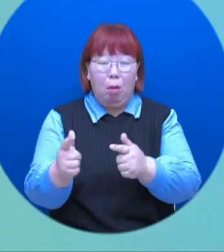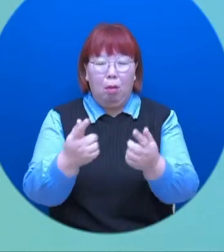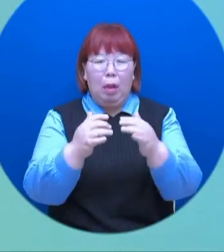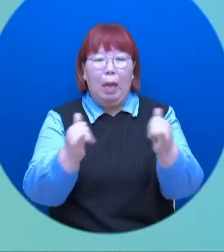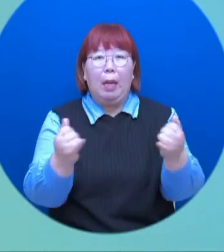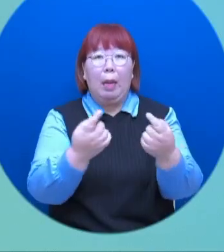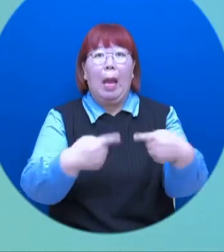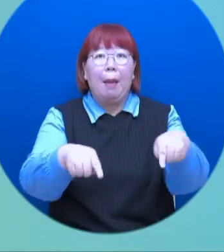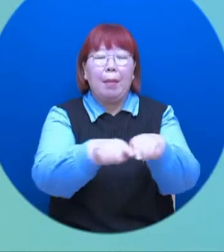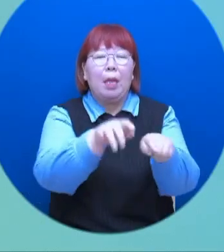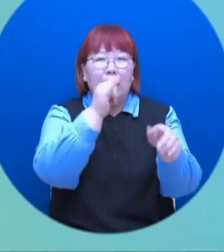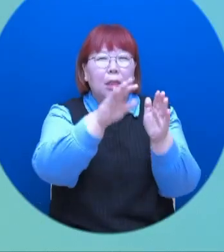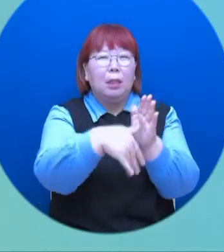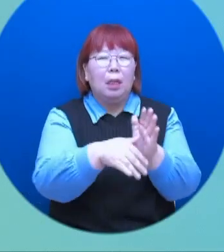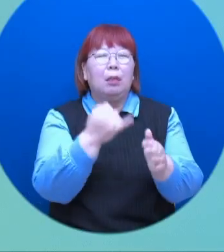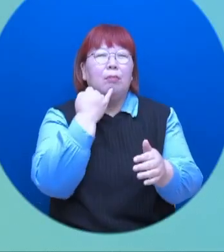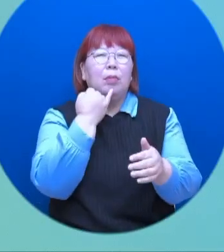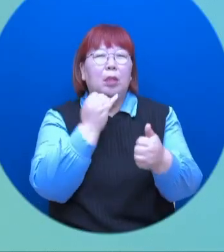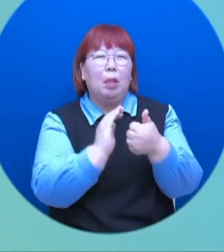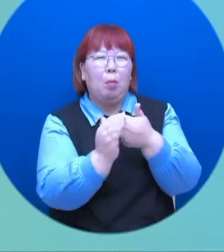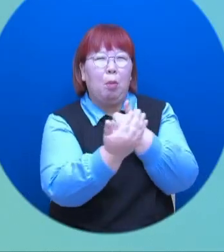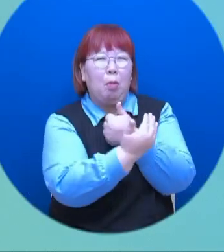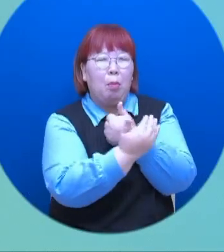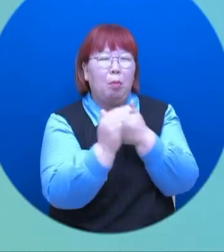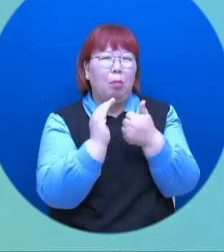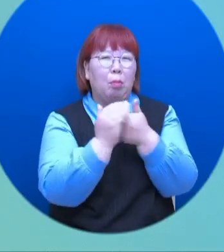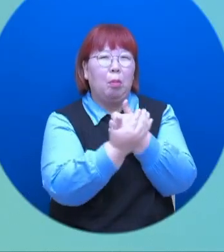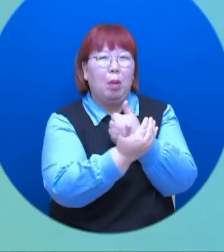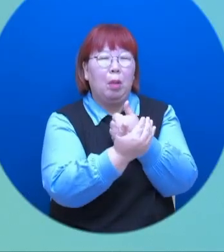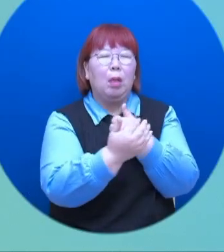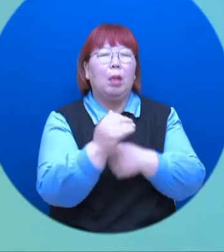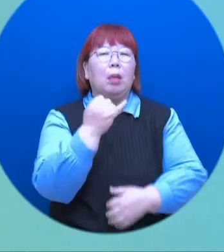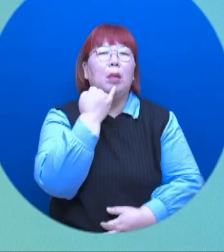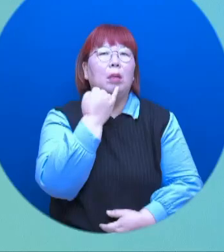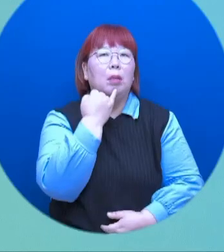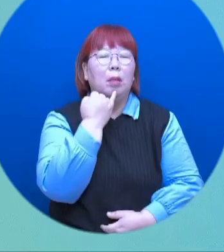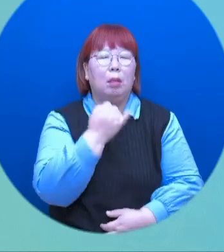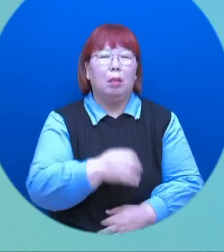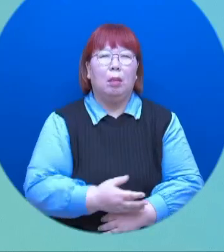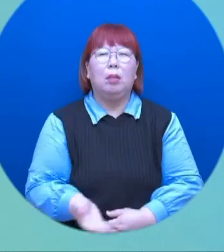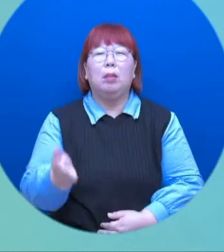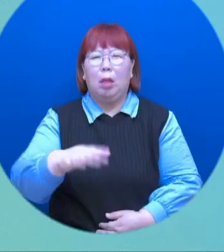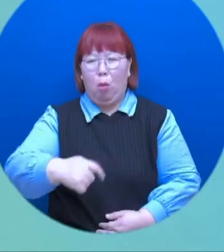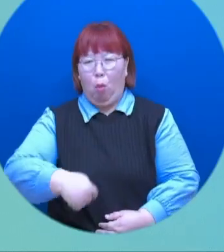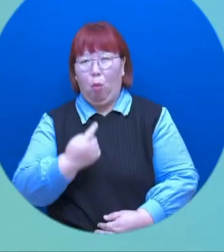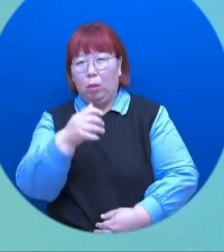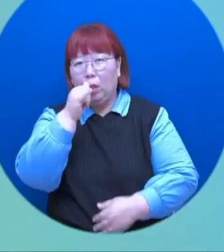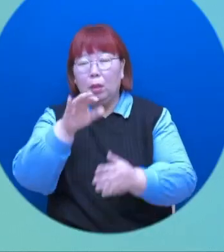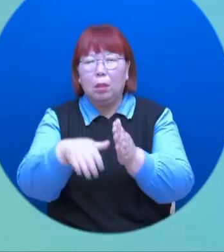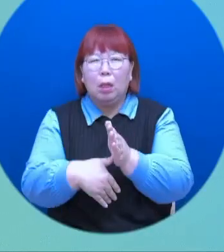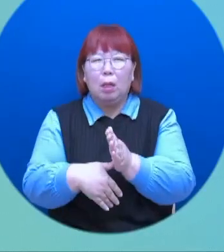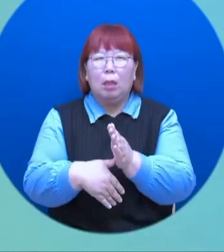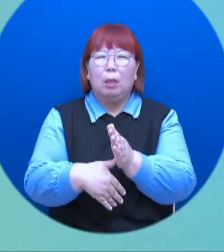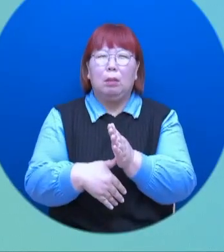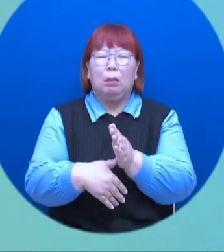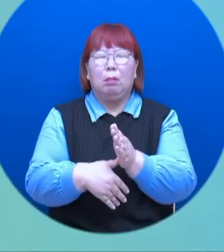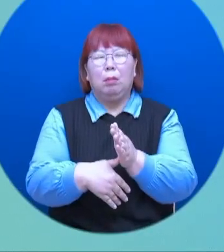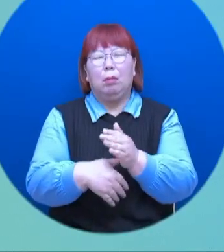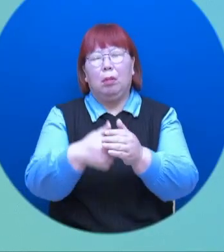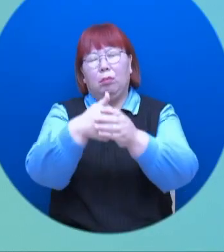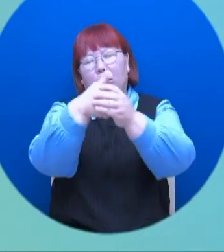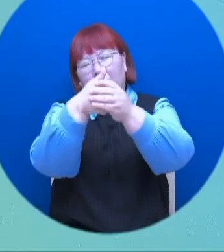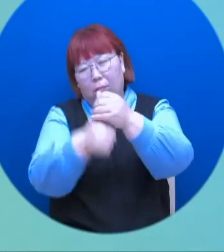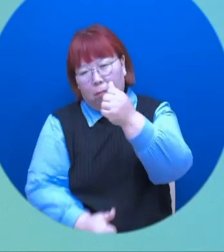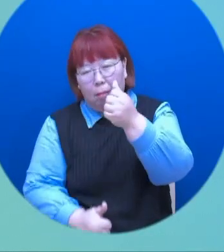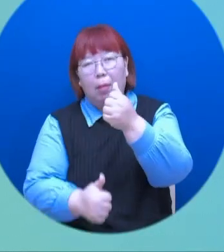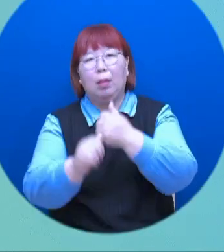위장하면서 자기를 포장하게 되는데, 혼자 있을 때 한없이 추락하는 경우가